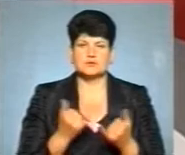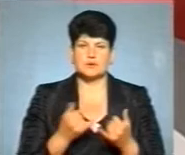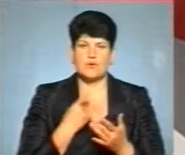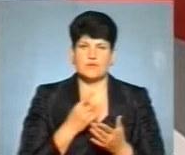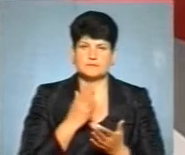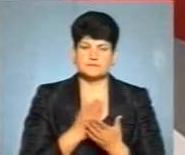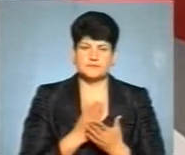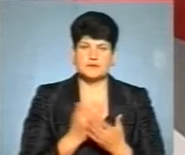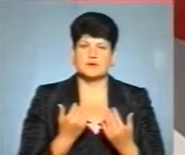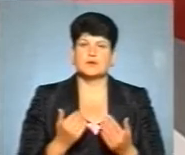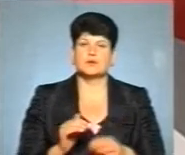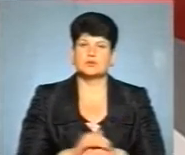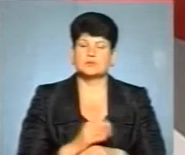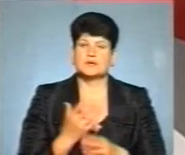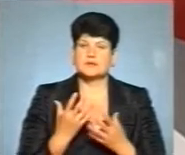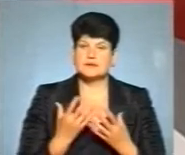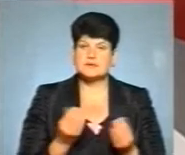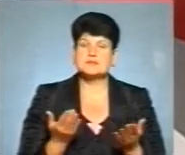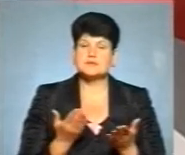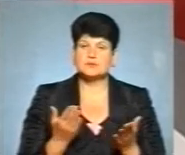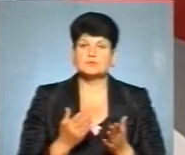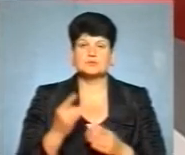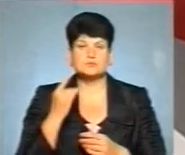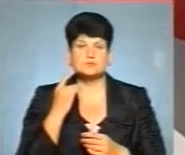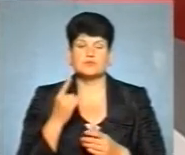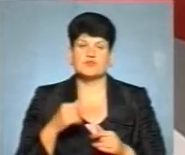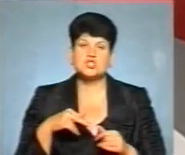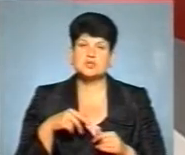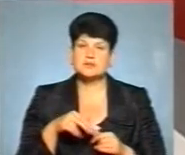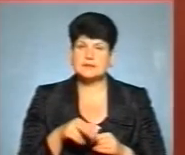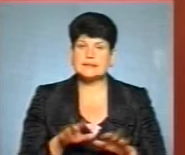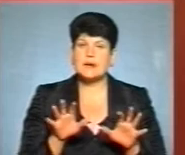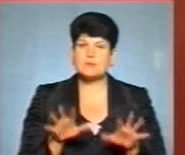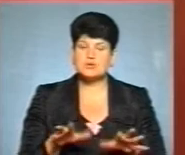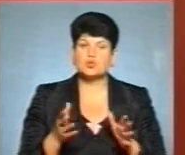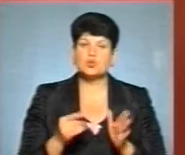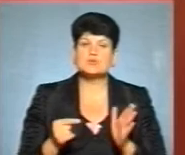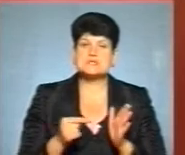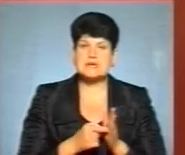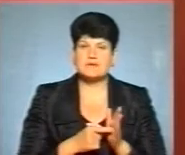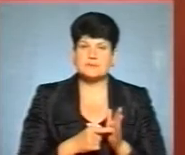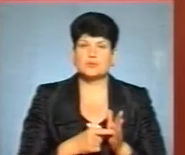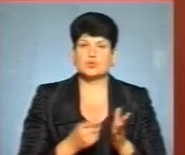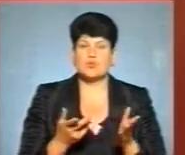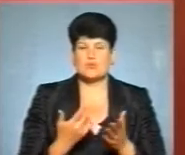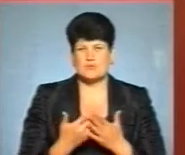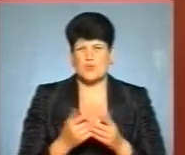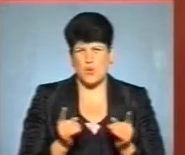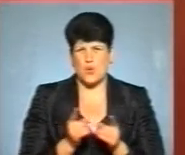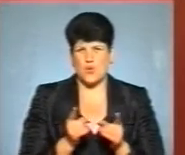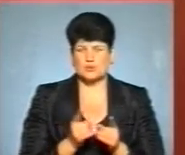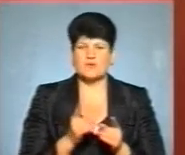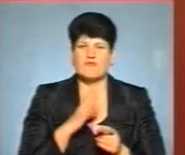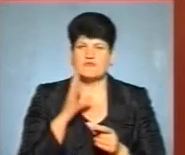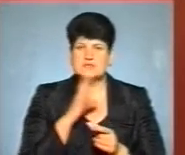вітання. Доброго дня. З якої стратегії вийшли на посаду, яку ставили собі мету? Буквально коротко, так що ми встигли